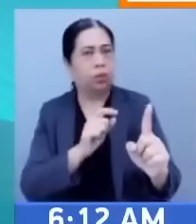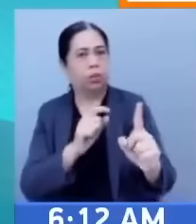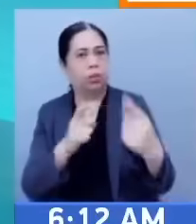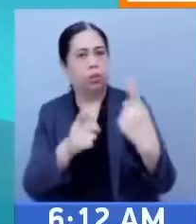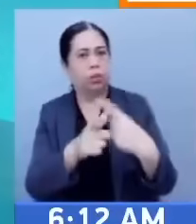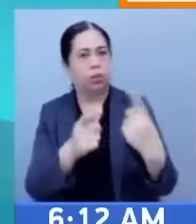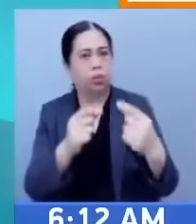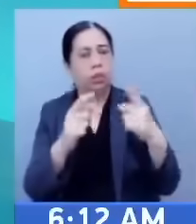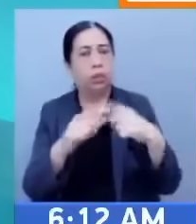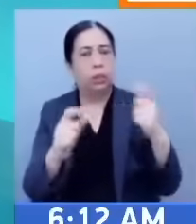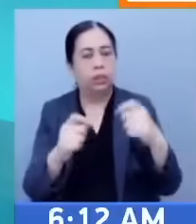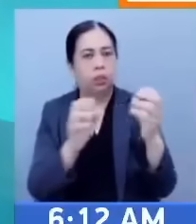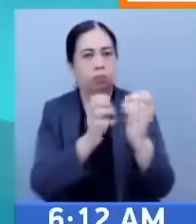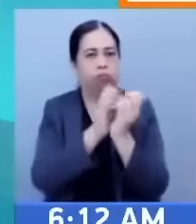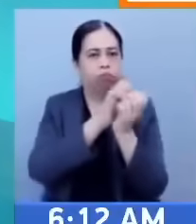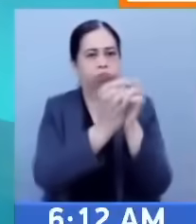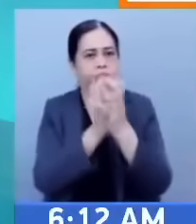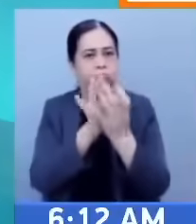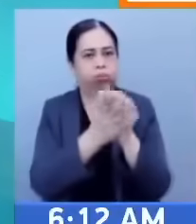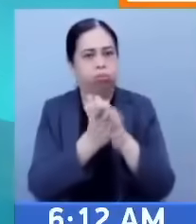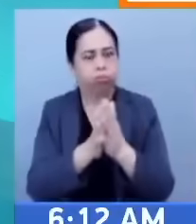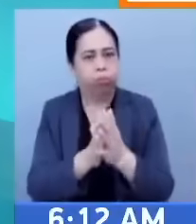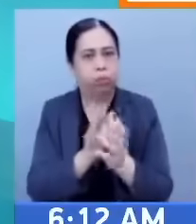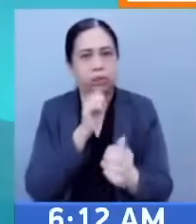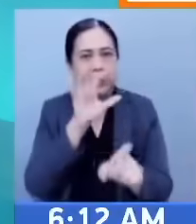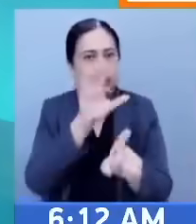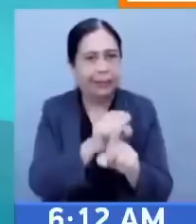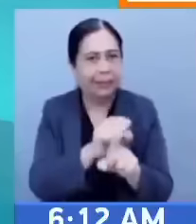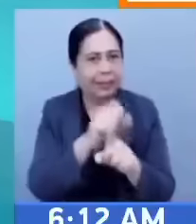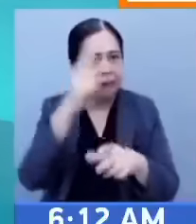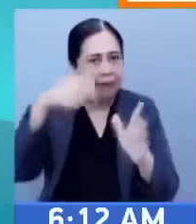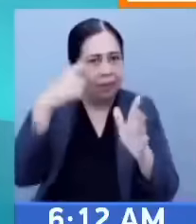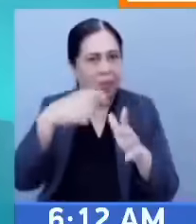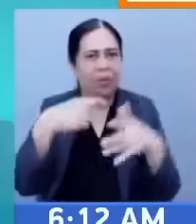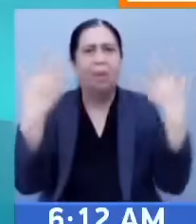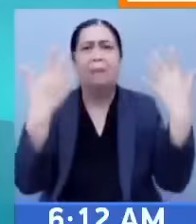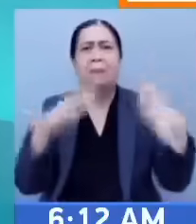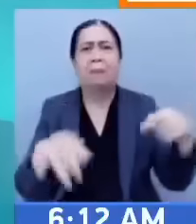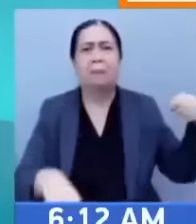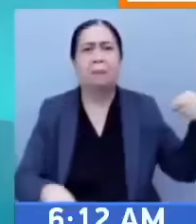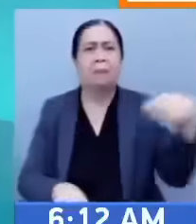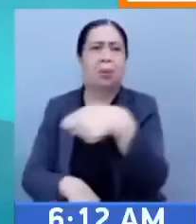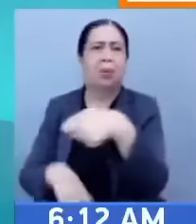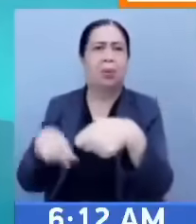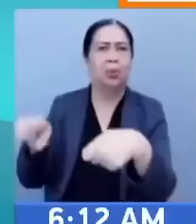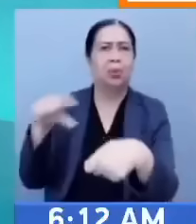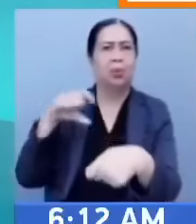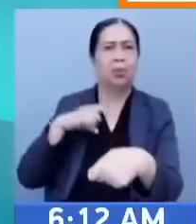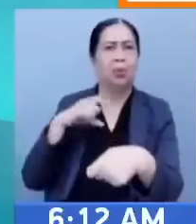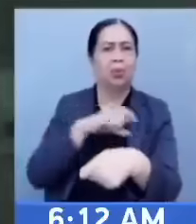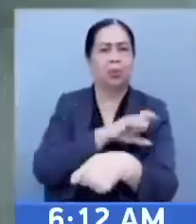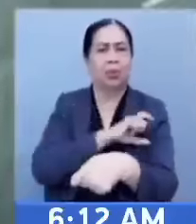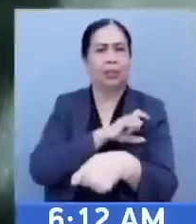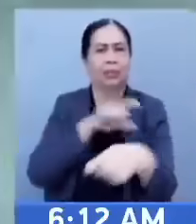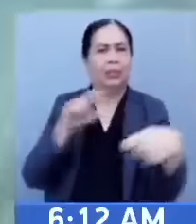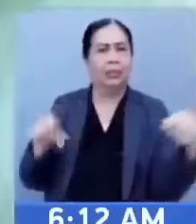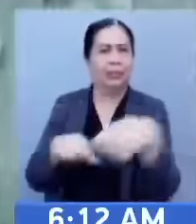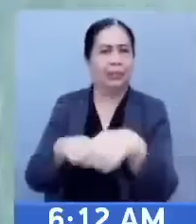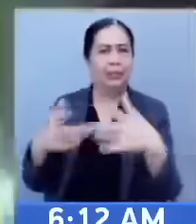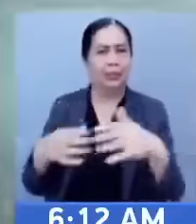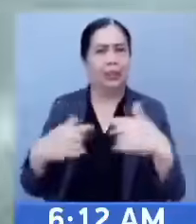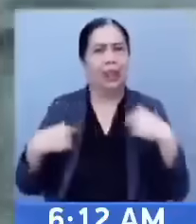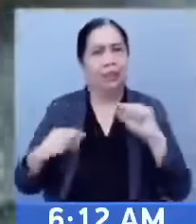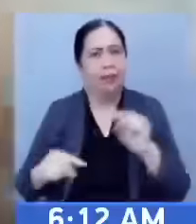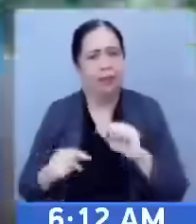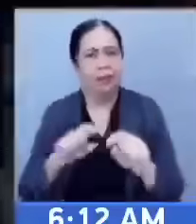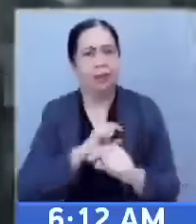sa nagkagulo na. Hindi kita sa video pero sinaksak na pala ng lalaki ang pulis na lumapit sa kanya. Sugatan ng pulis sa si